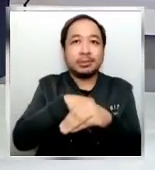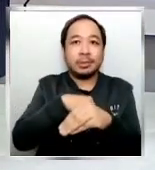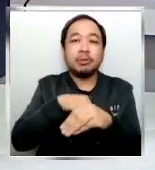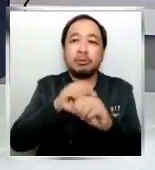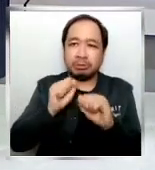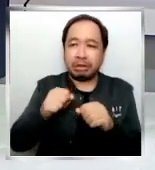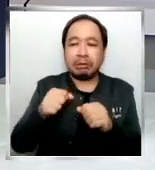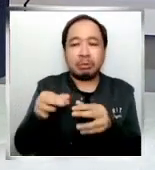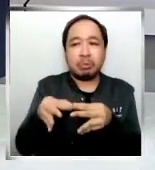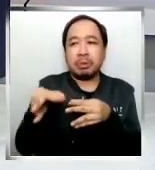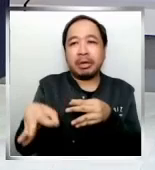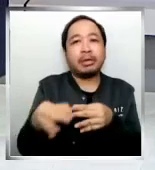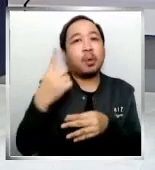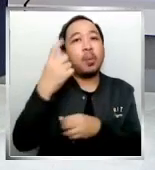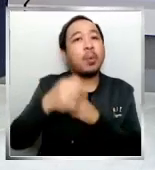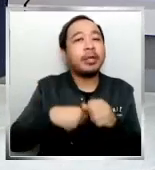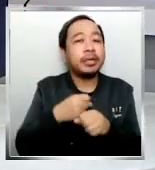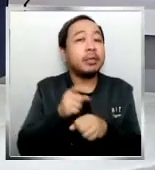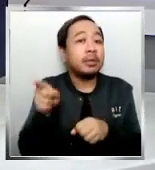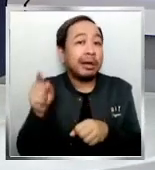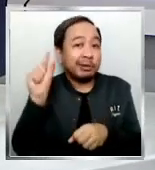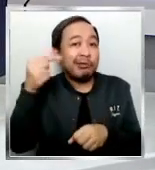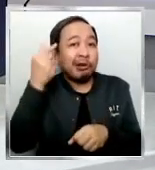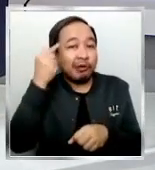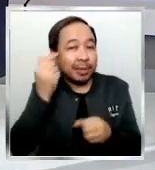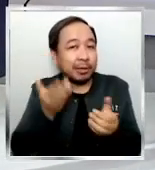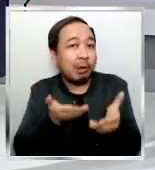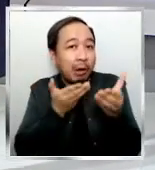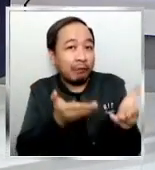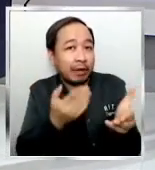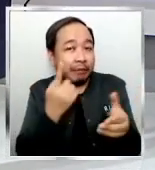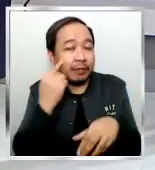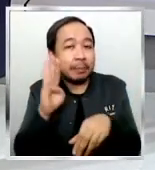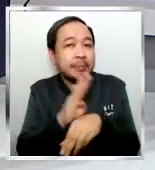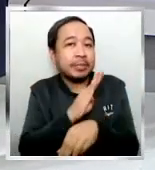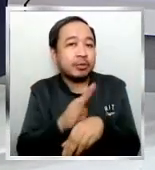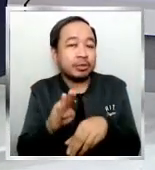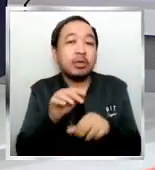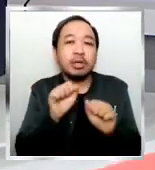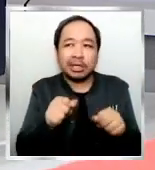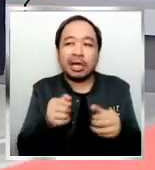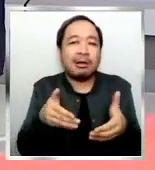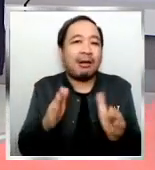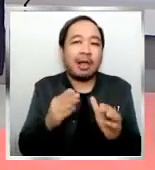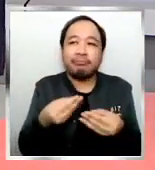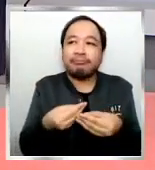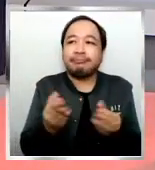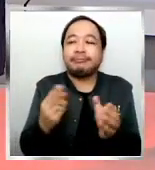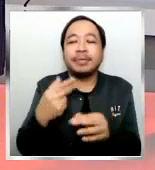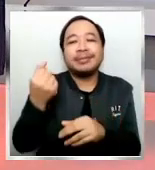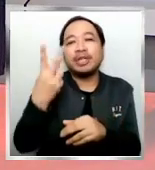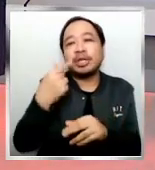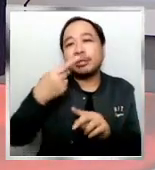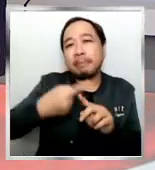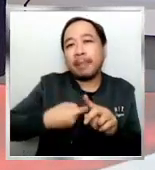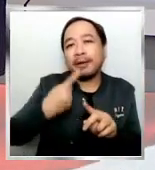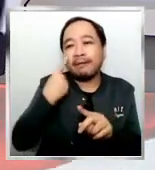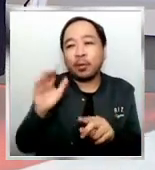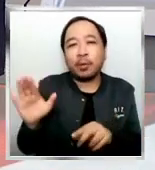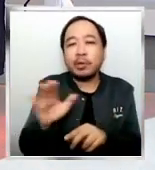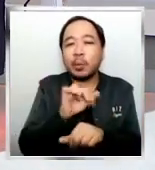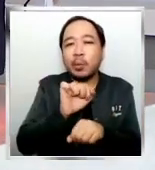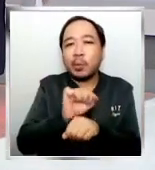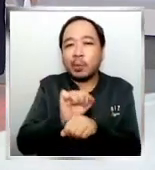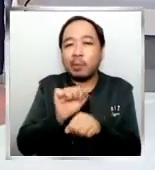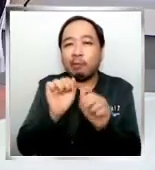para makapagbigay ang mga negosyo ng 13th month pay ng kanilang mga empleyado. Kung paano mag-apply, narito